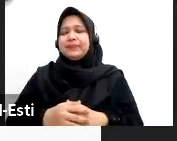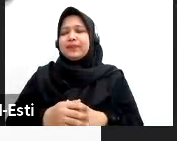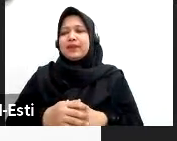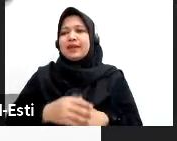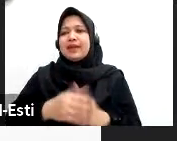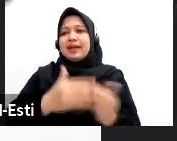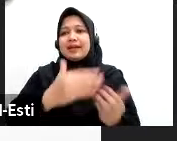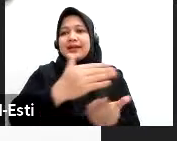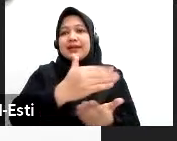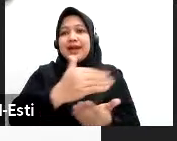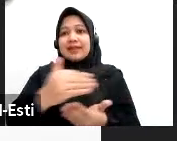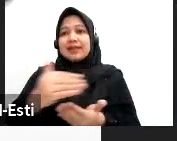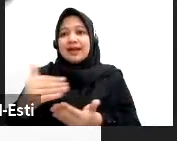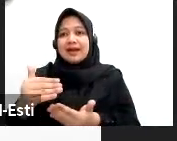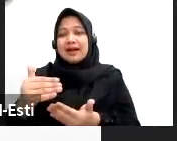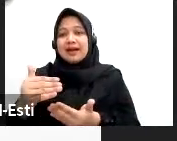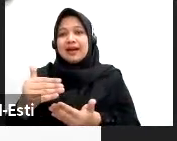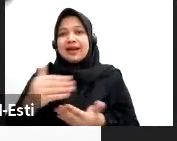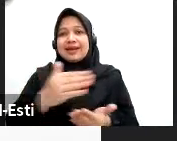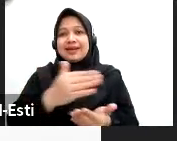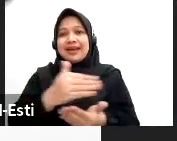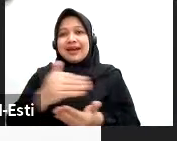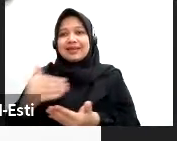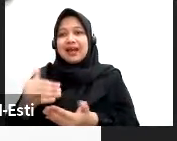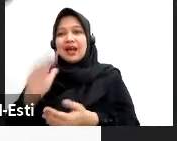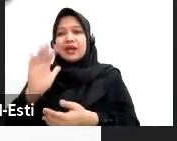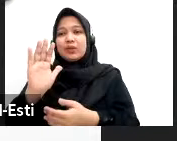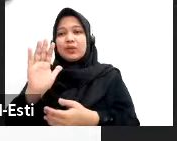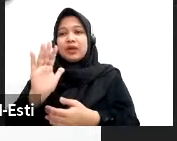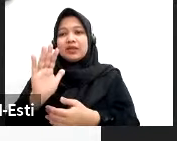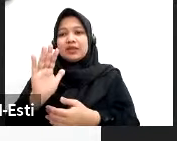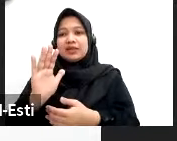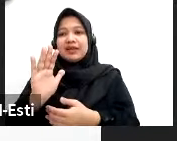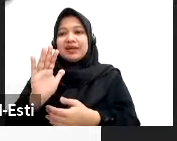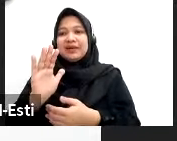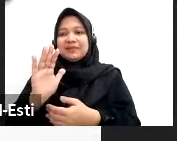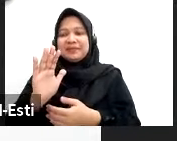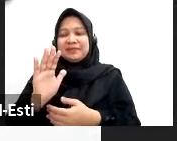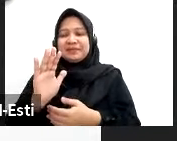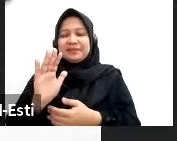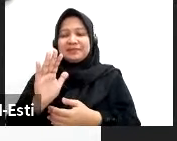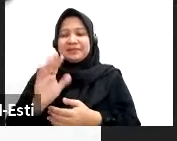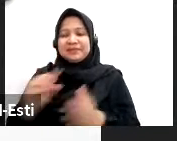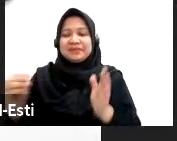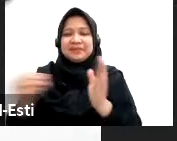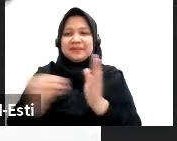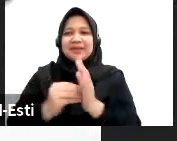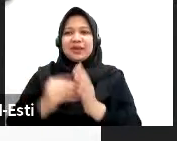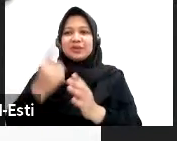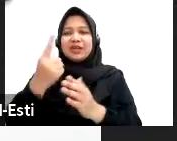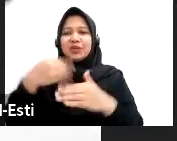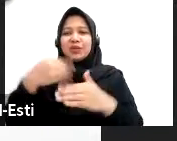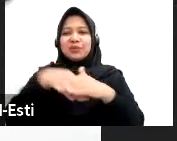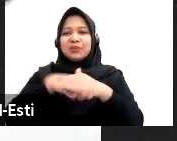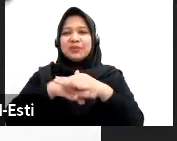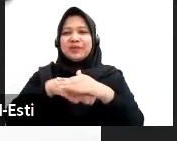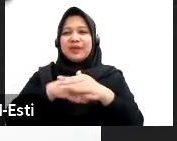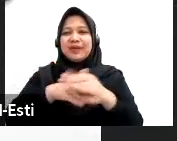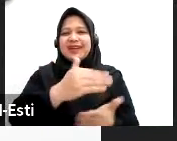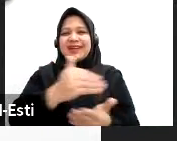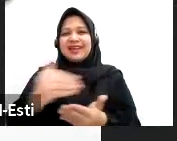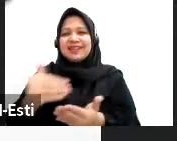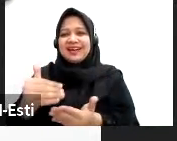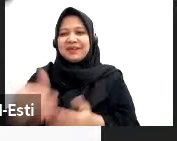bisa digrebek Um Pulkam di dalam satu gudang data kalau seperti sekarang Pasti datanya banyak